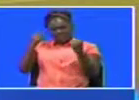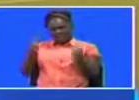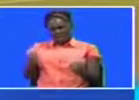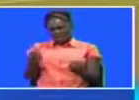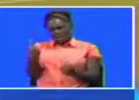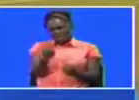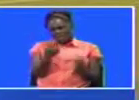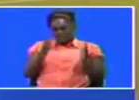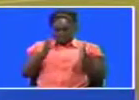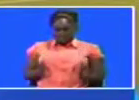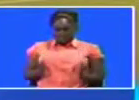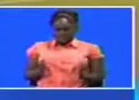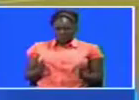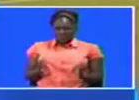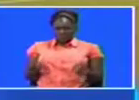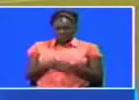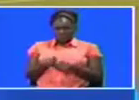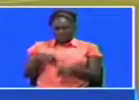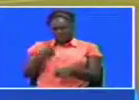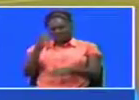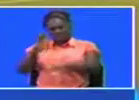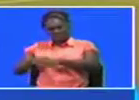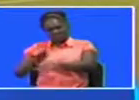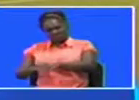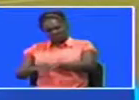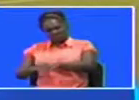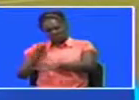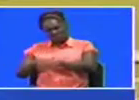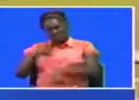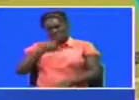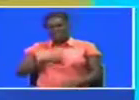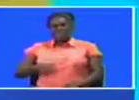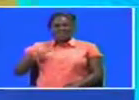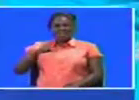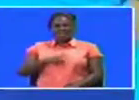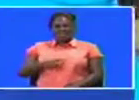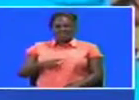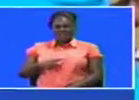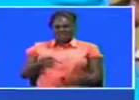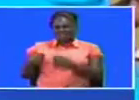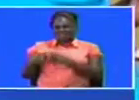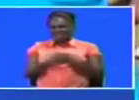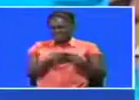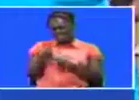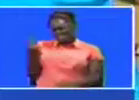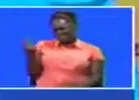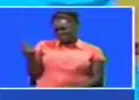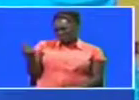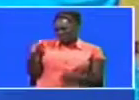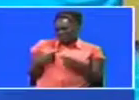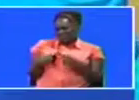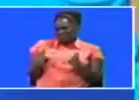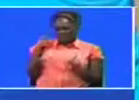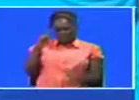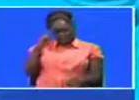everyone, and the opponent's side was also good, so it's just good luck for us. It was a bit challenging, but